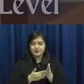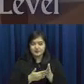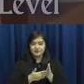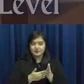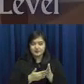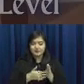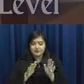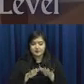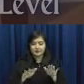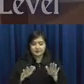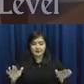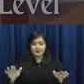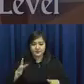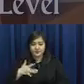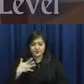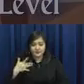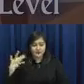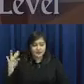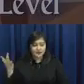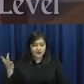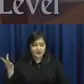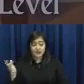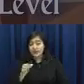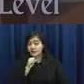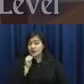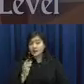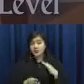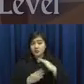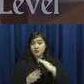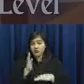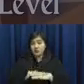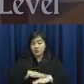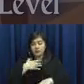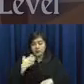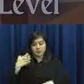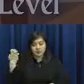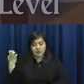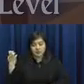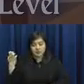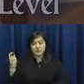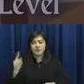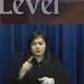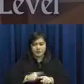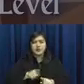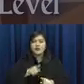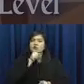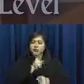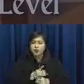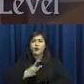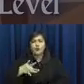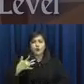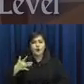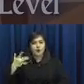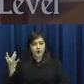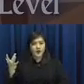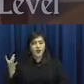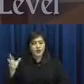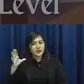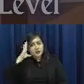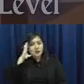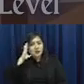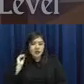yung, hindi yung feelings of emotional something like that na sinasabi ko, Sir Rudy, ha? Yeah. Ang pinag-uusapan